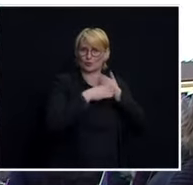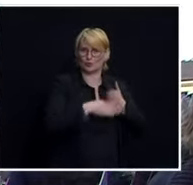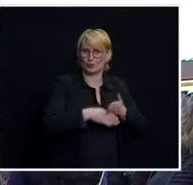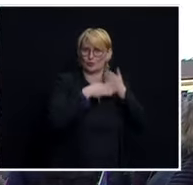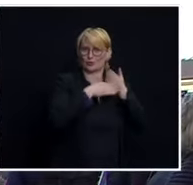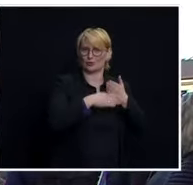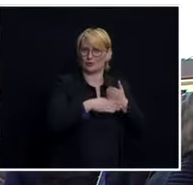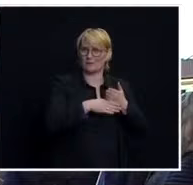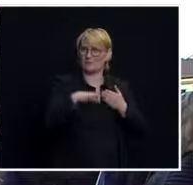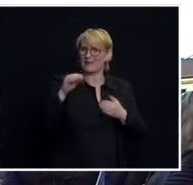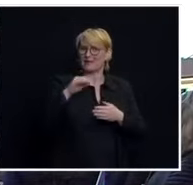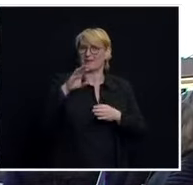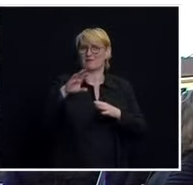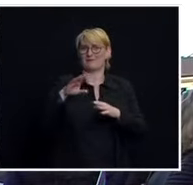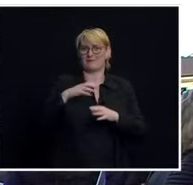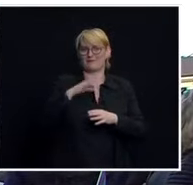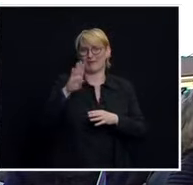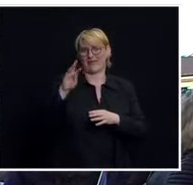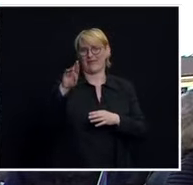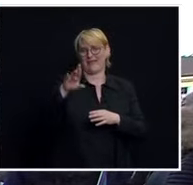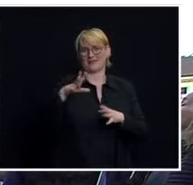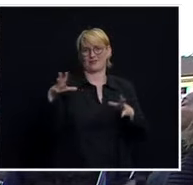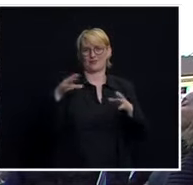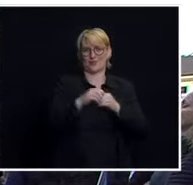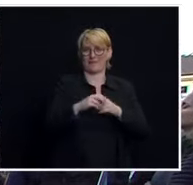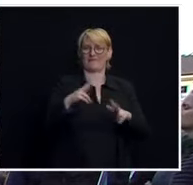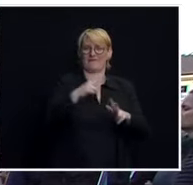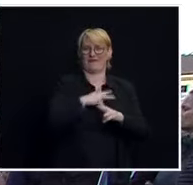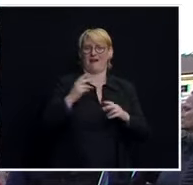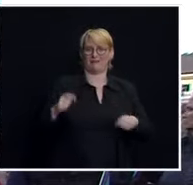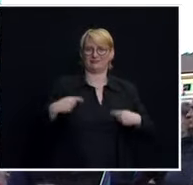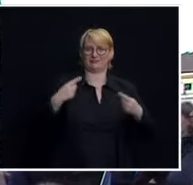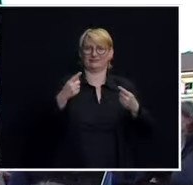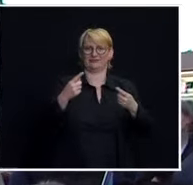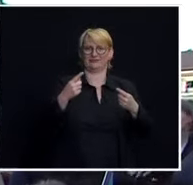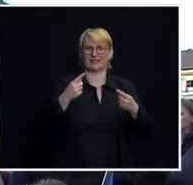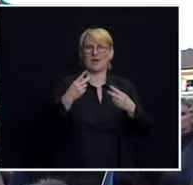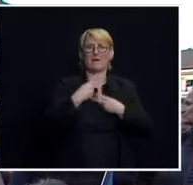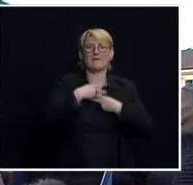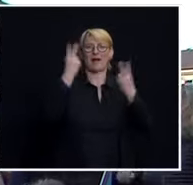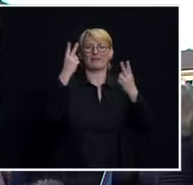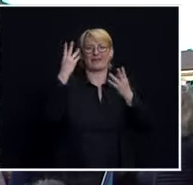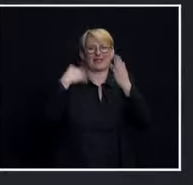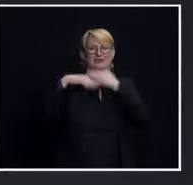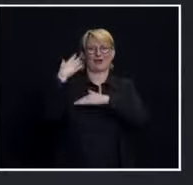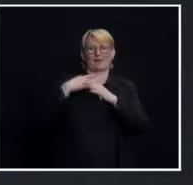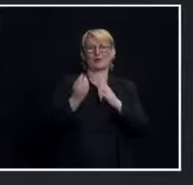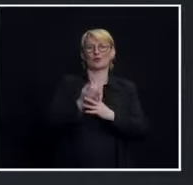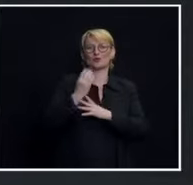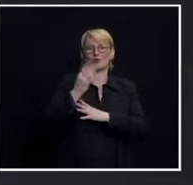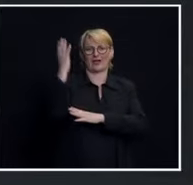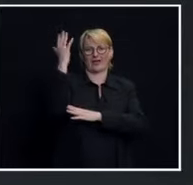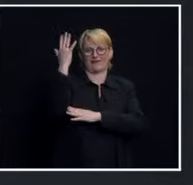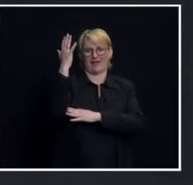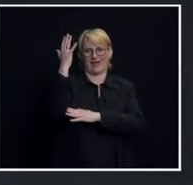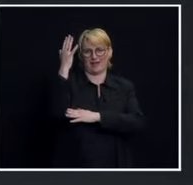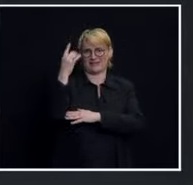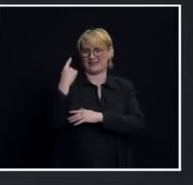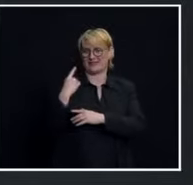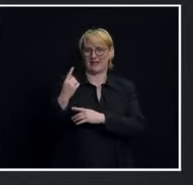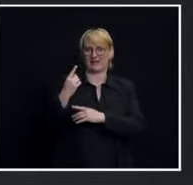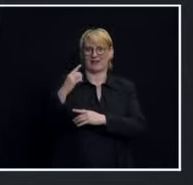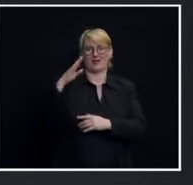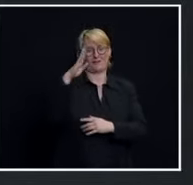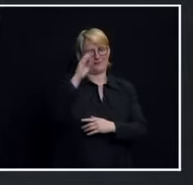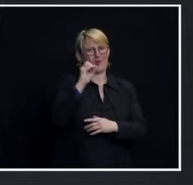uns den BR realisierte. Die Abteilung Public History im Kulturreferat hat unter anderem, Herr